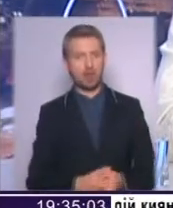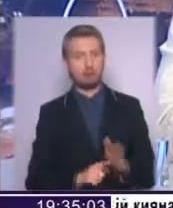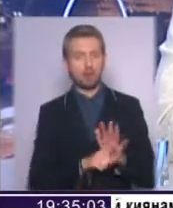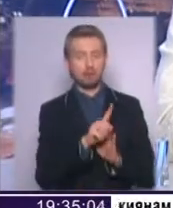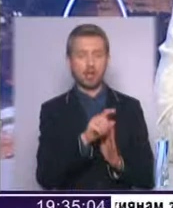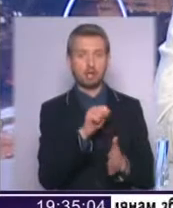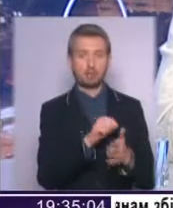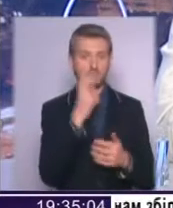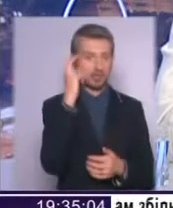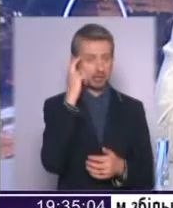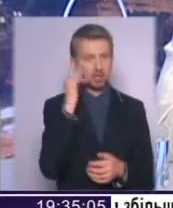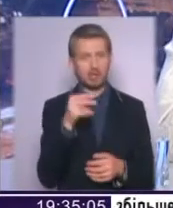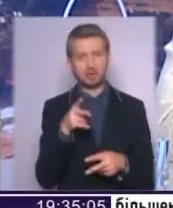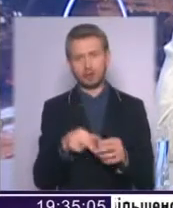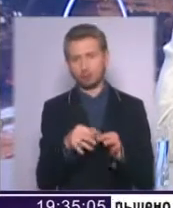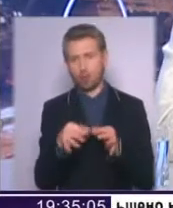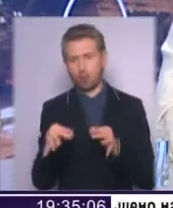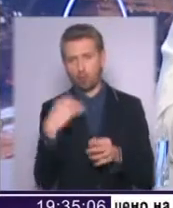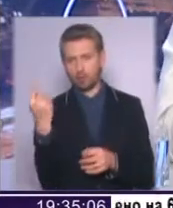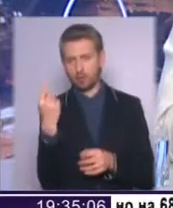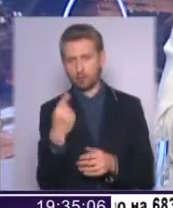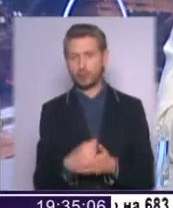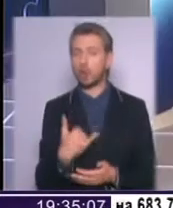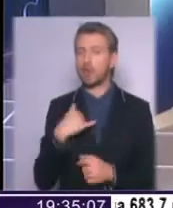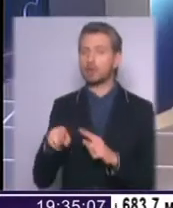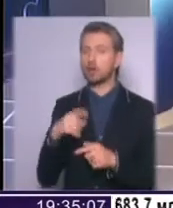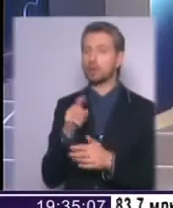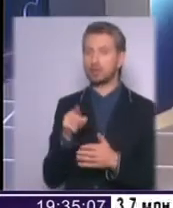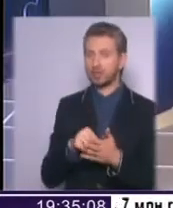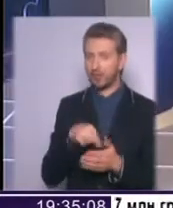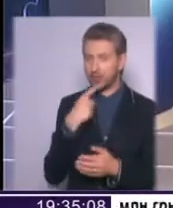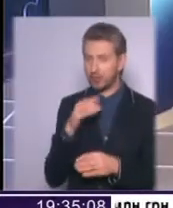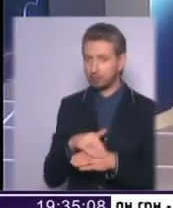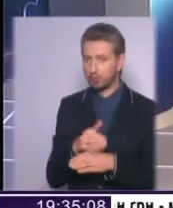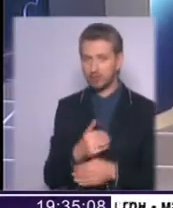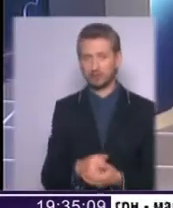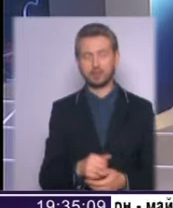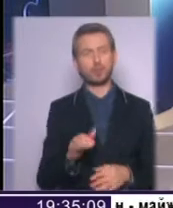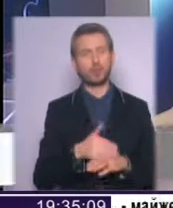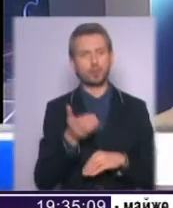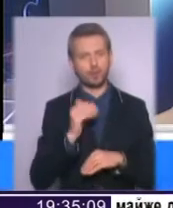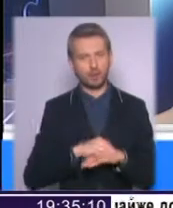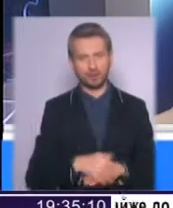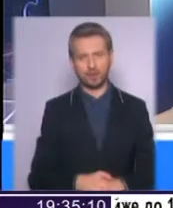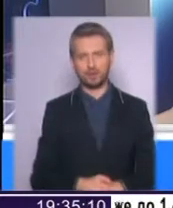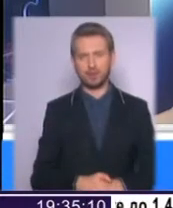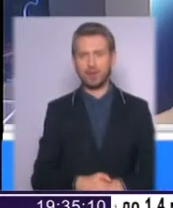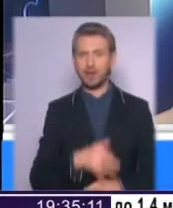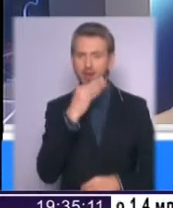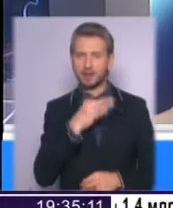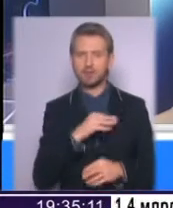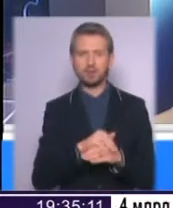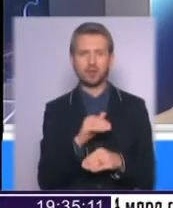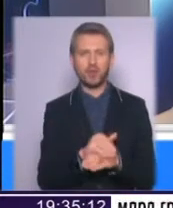починаючи із Києва, закінчуючи областю. У нас наступне запитання. Будь ласка, говоріть. Доброго вечора. Добре. Добре. Скажіть, будь ласка, а